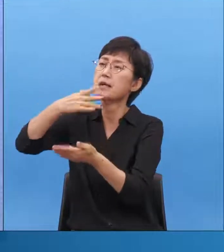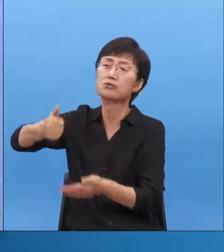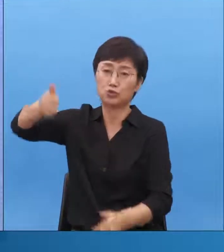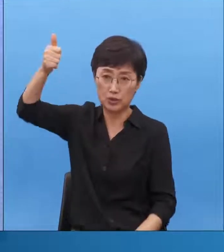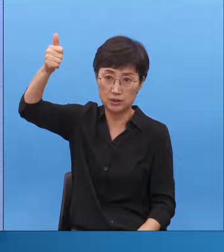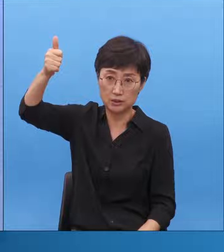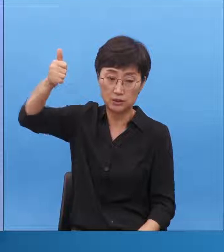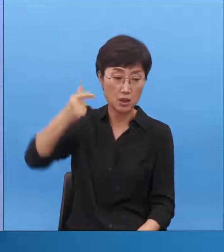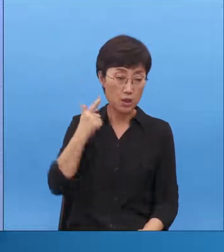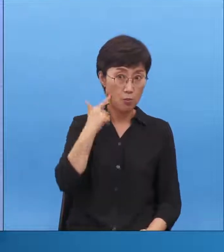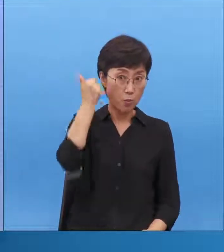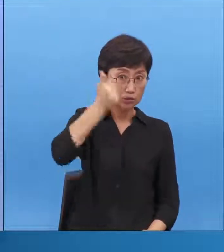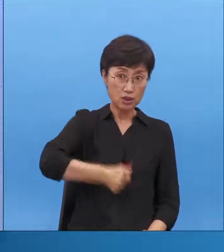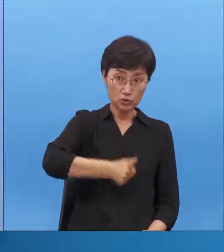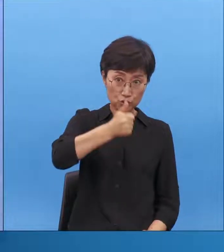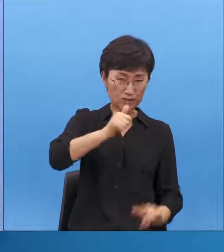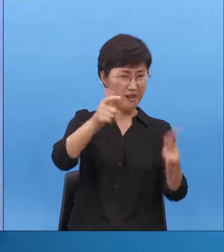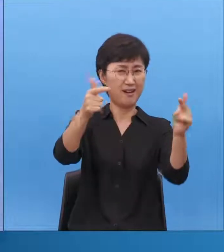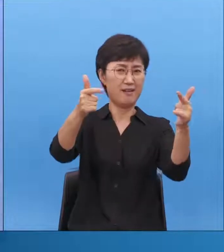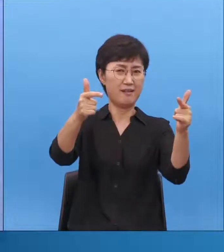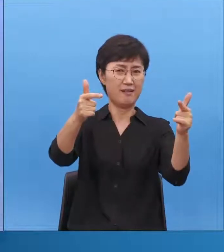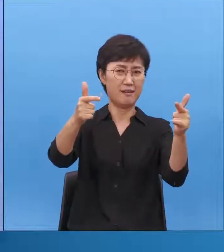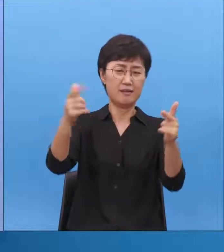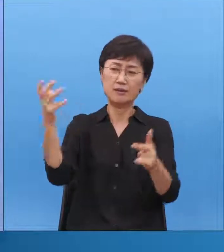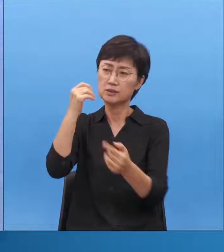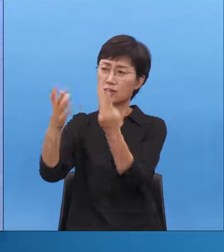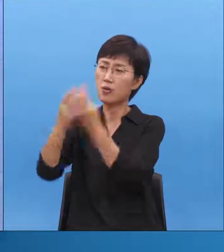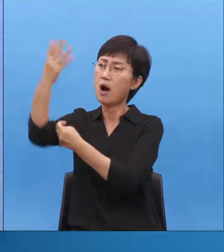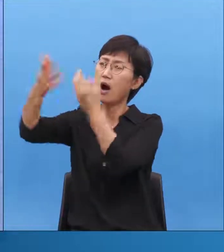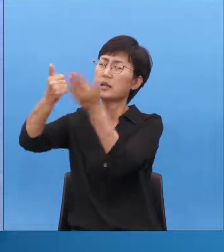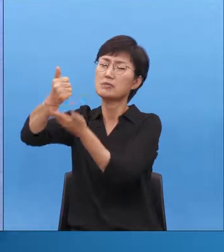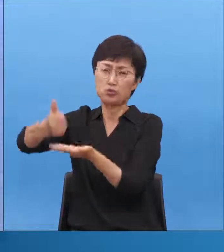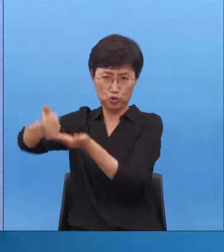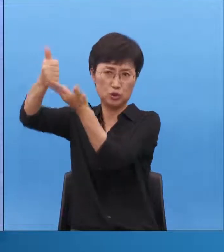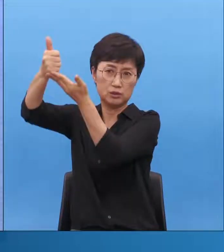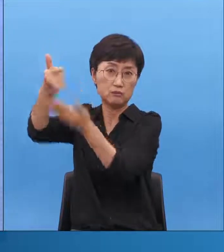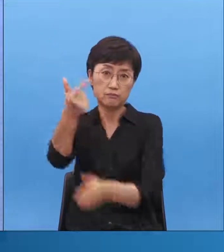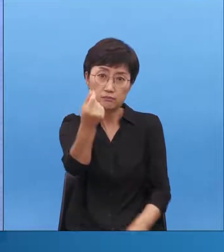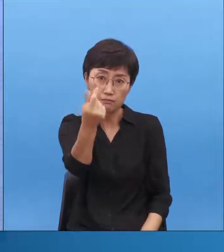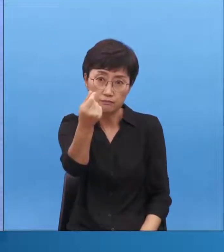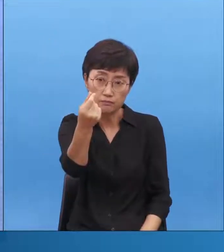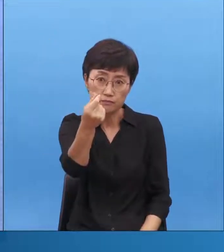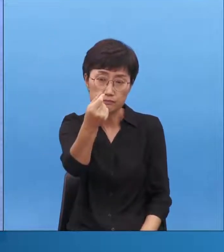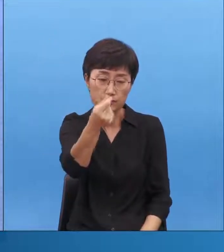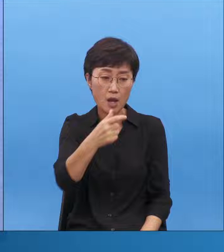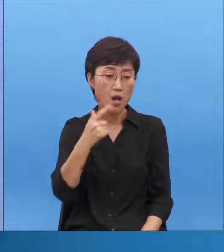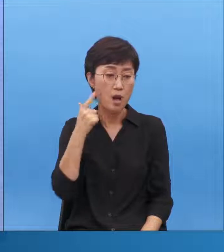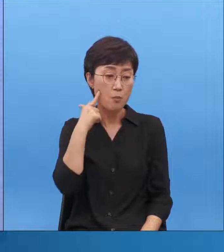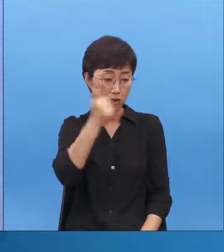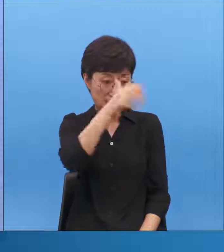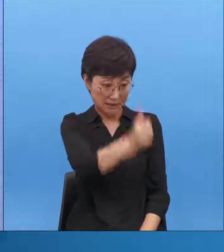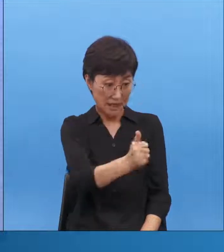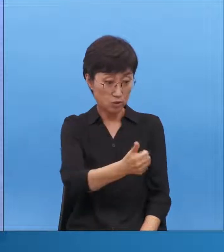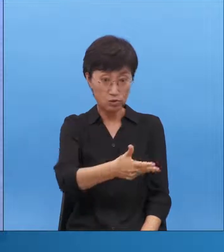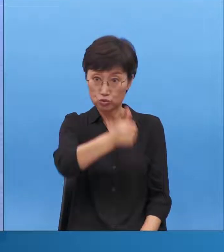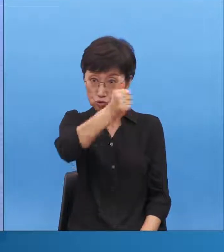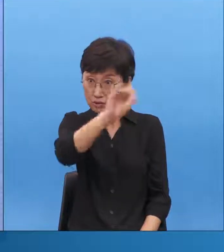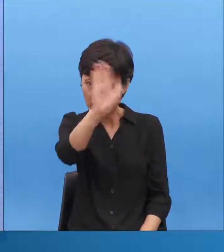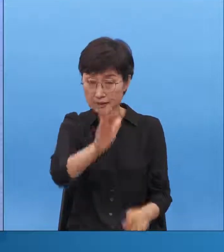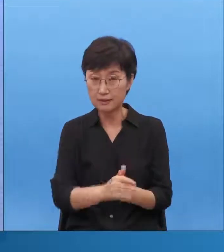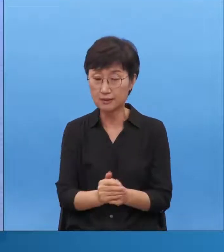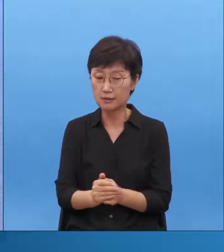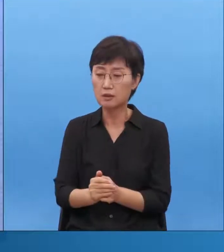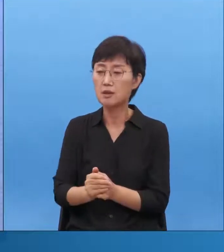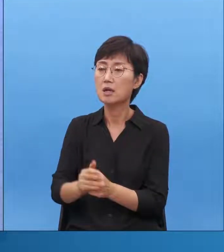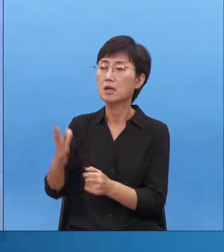돼요. 성삼위 하나님이 주인이 되시는 a 교회. church that is owned by the triune God, not even 당회장이 by 주인 pastors. 아니에요. 성삼위 하나님이 주인인 It's not 교회. even about the council